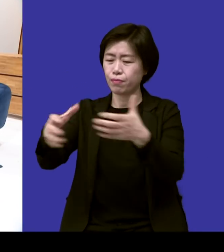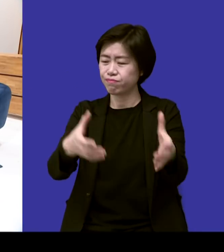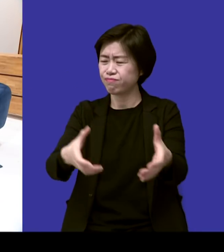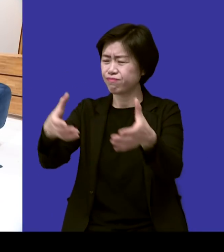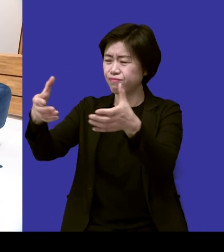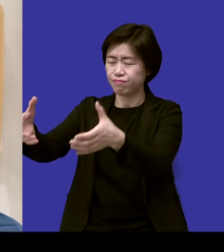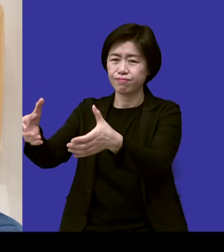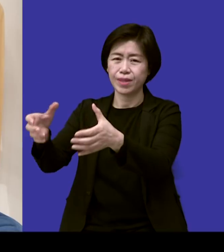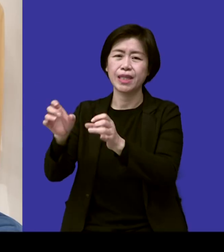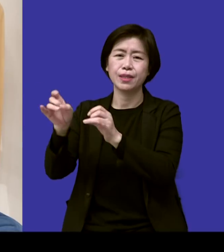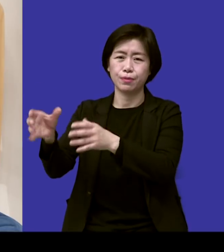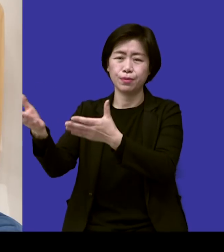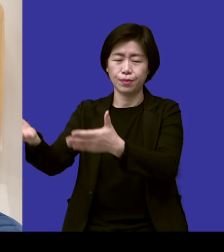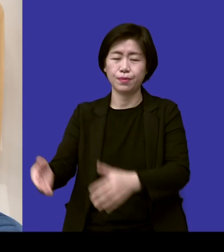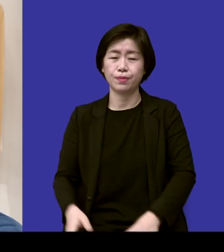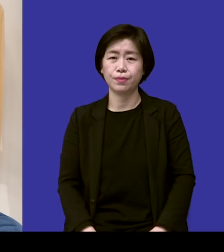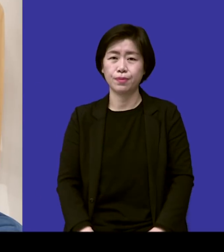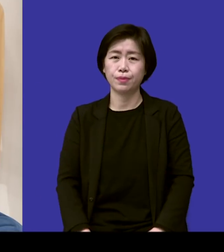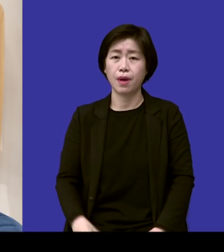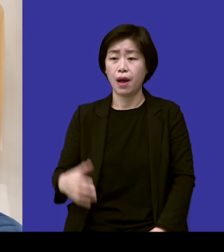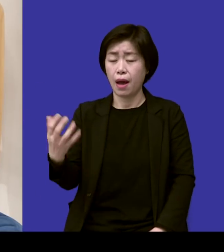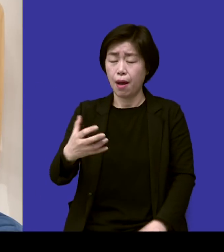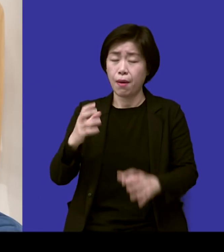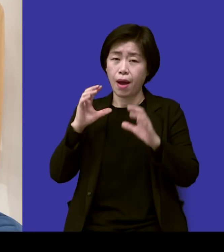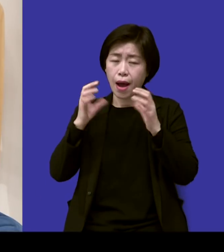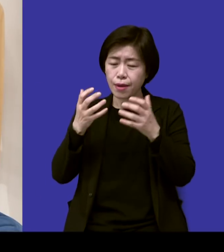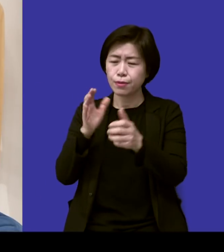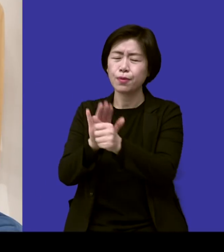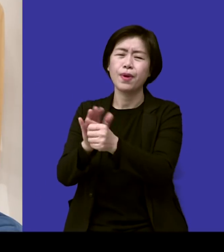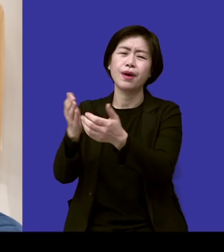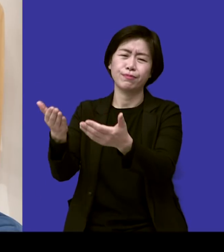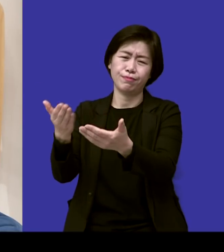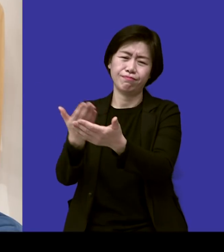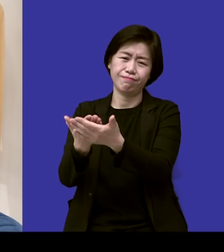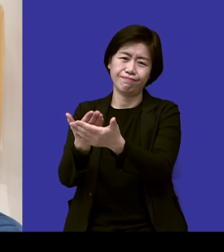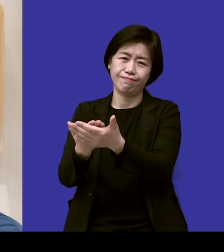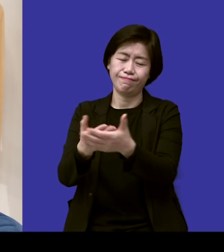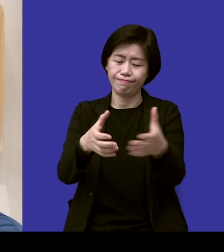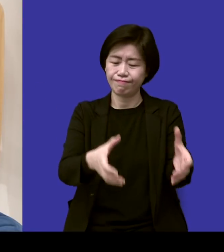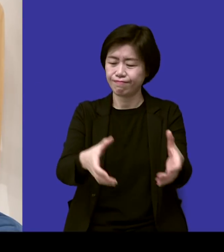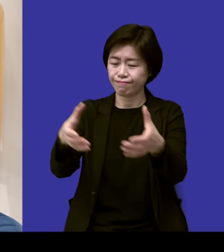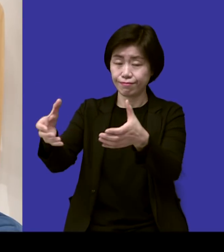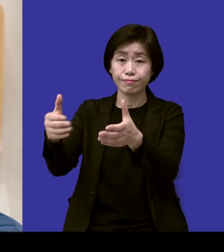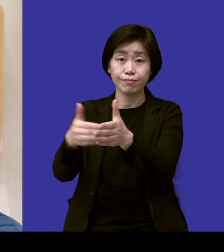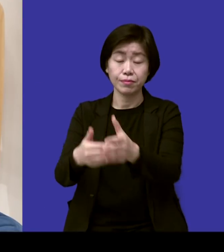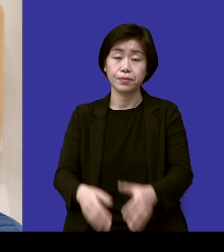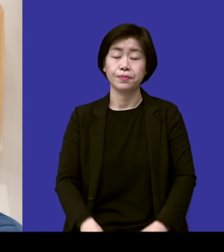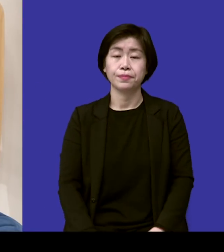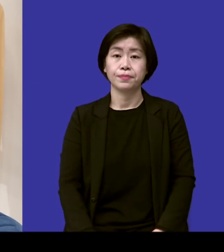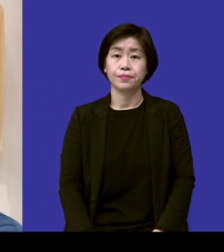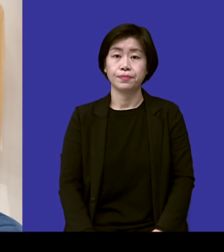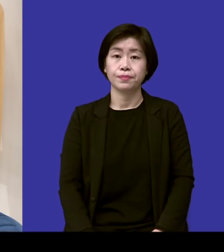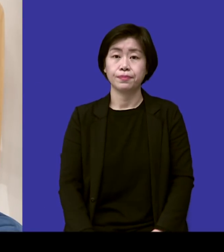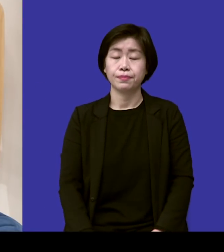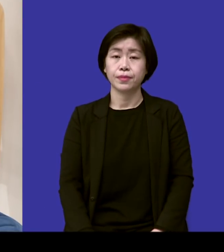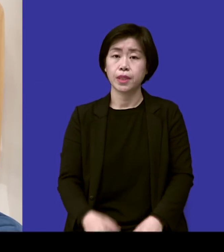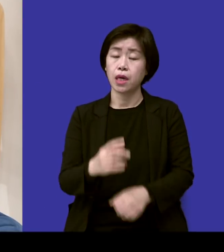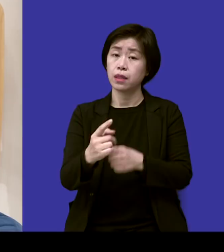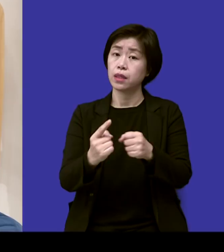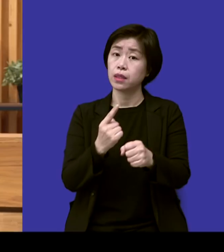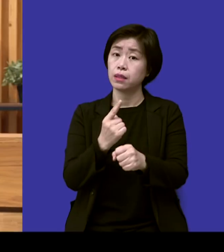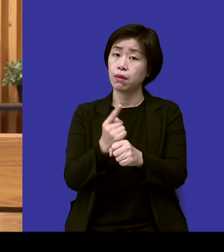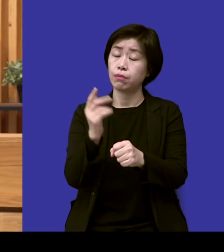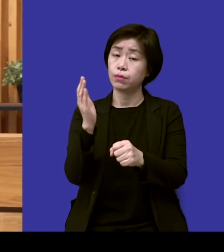기부했어요. 바로 이 아이들을 도와주세요. 저희가 도울 수 없으니. 그렇게 해서 한 1년